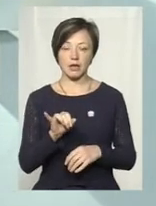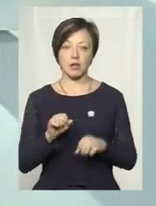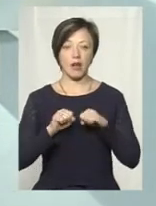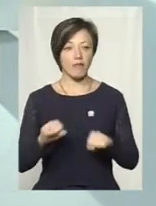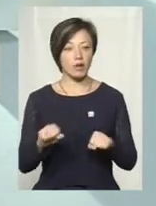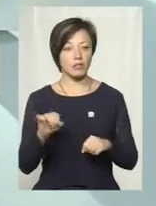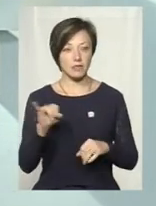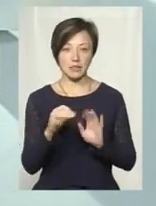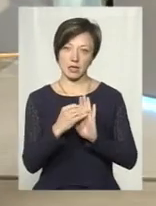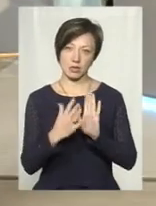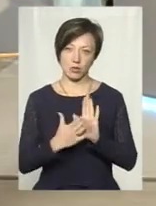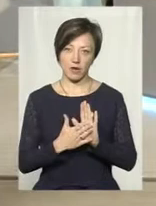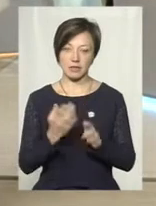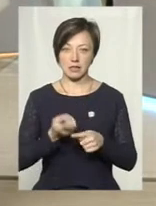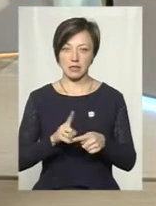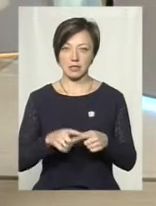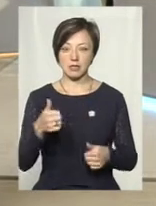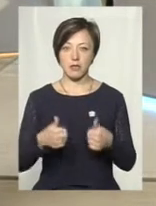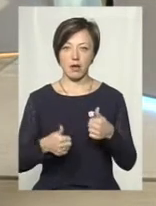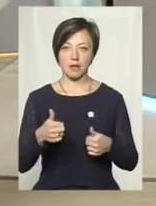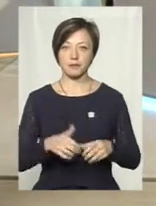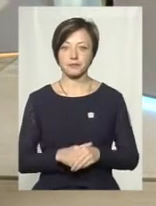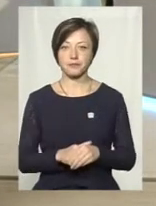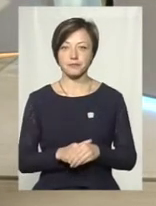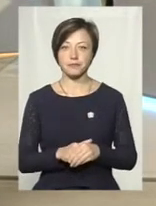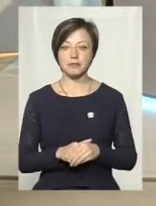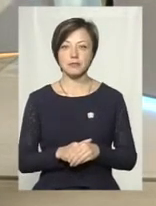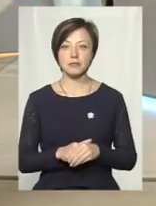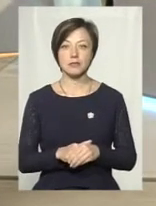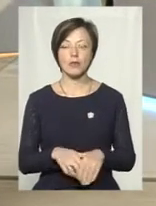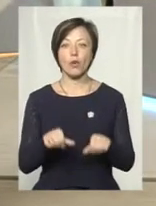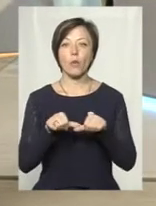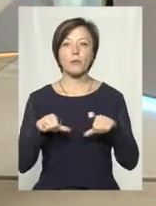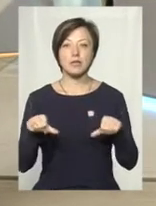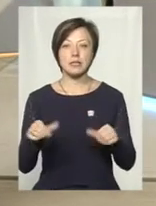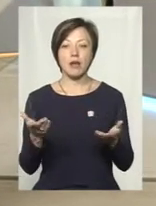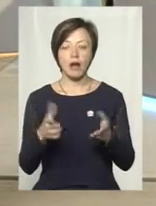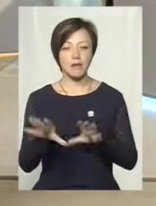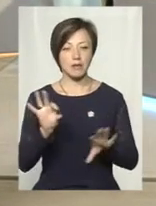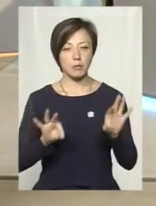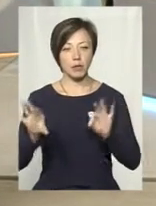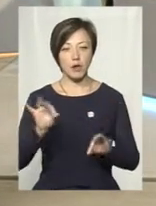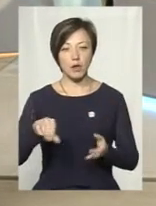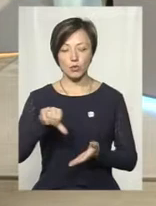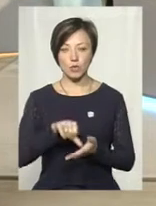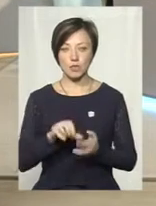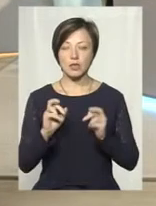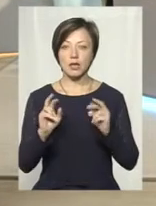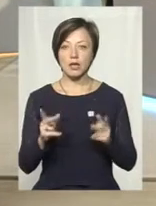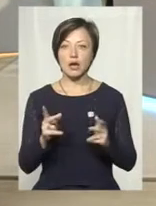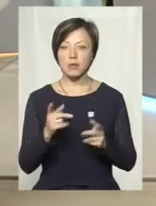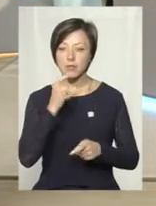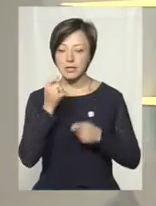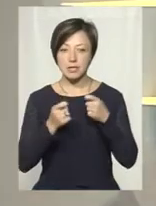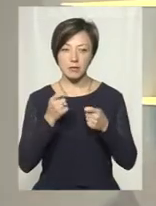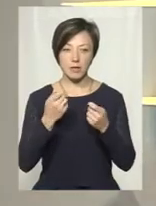і зареєструвався на ці змагання. Комісія, яка відбирала учасників, наскільки вона